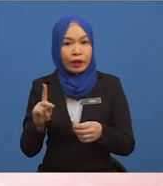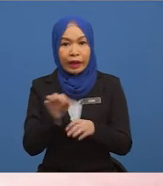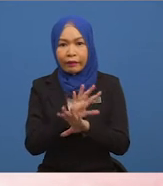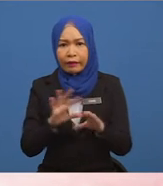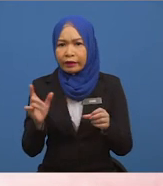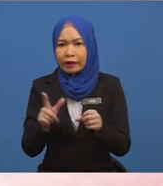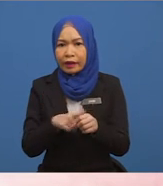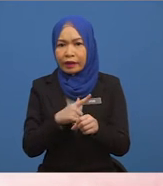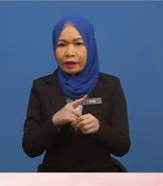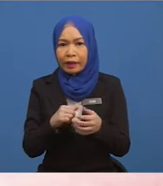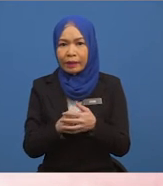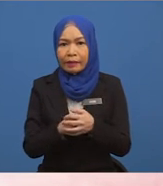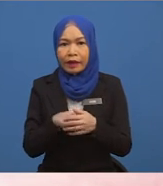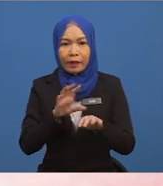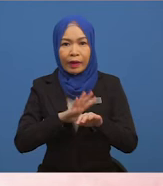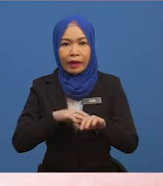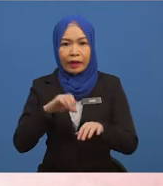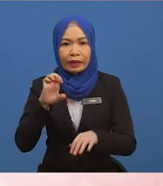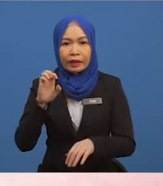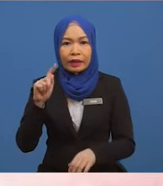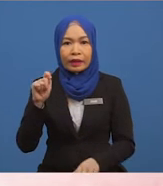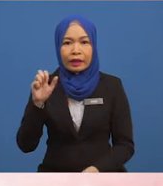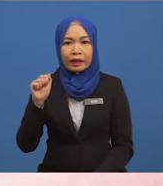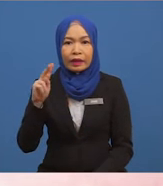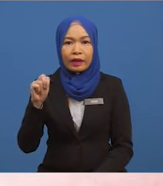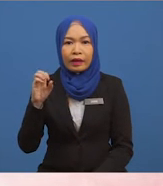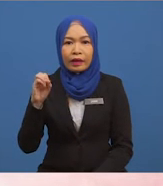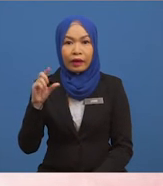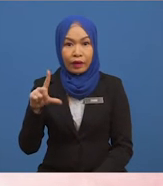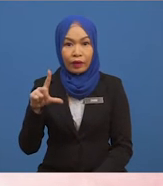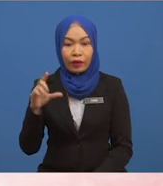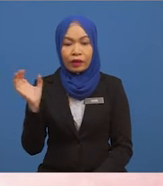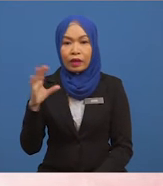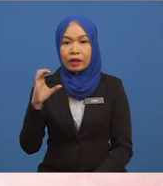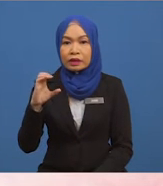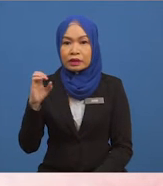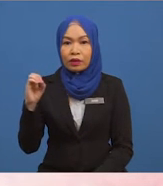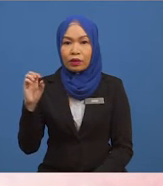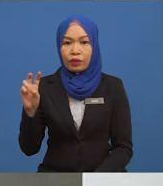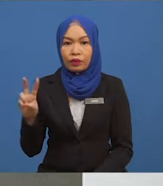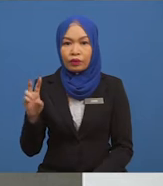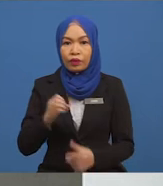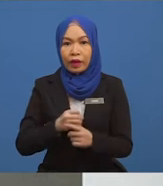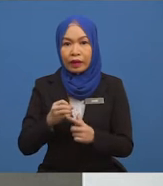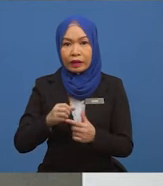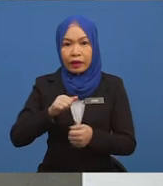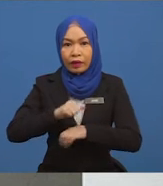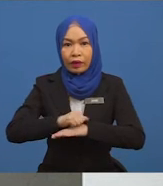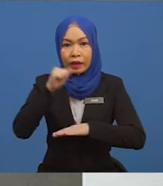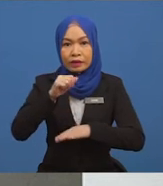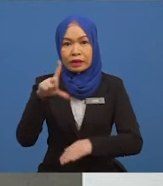lengkap kepada etanol dan karbon dioksida atau asid laktik.